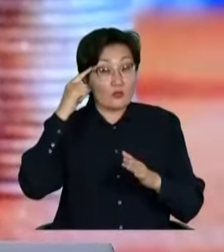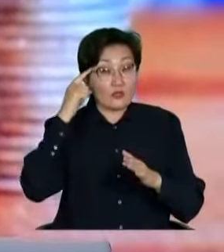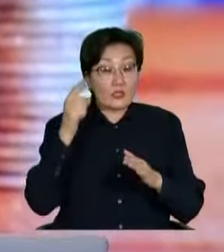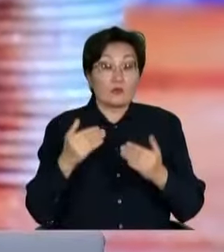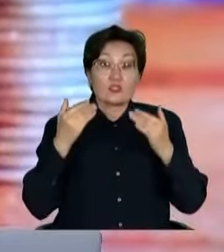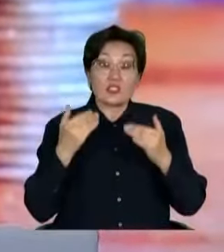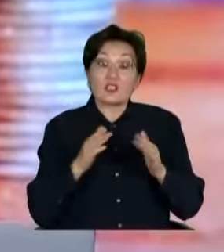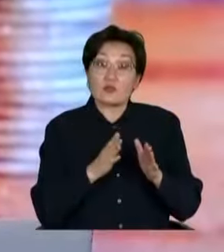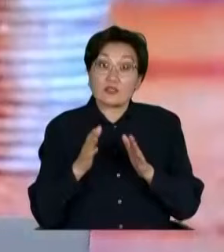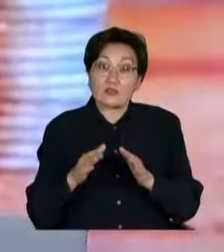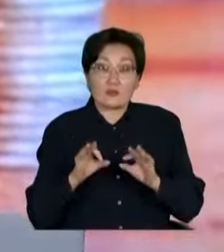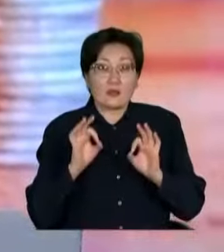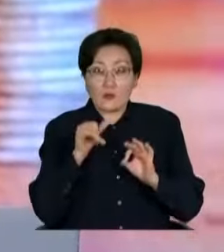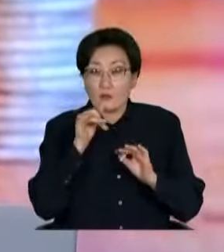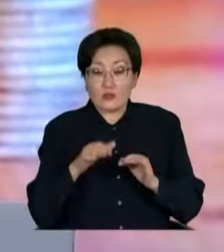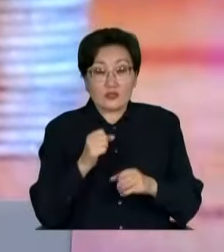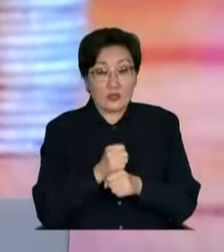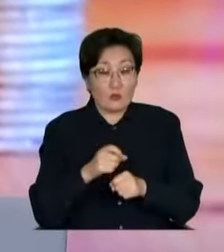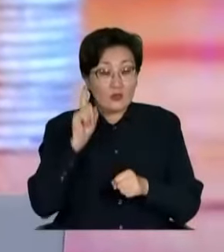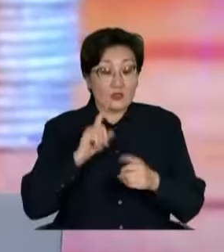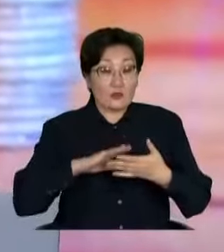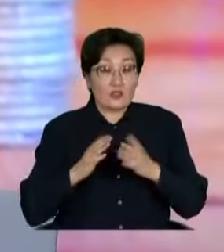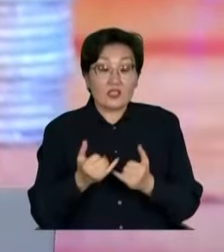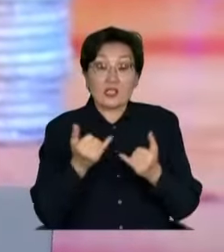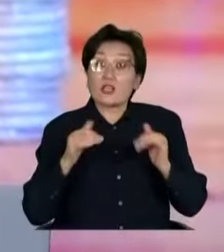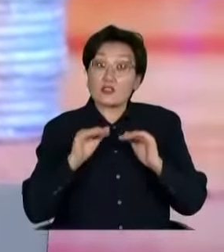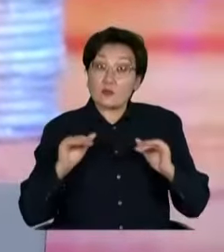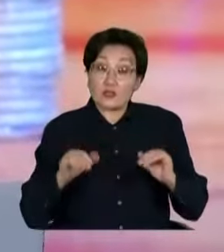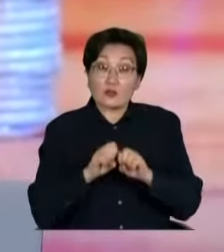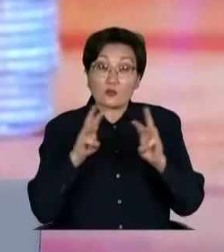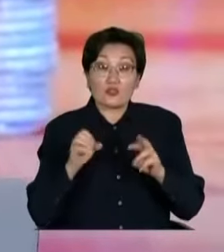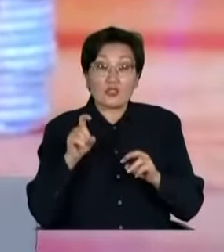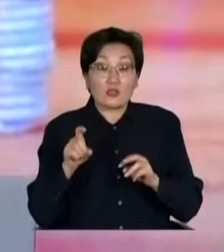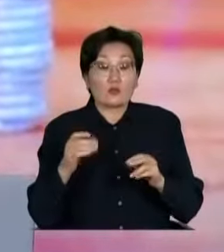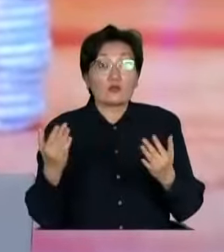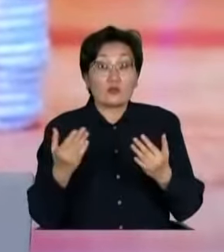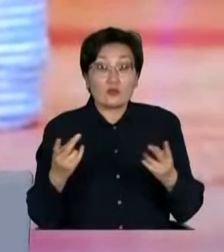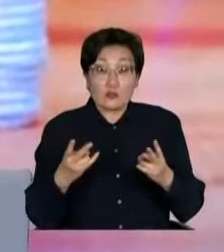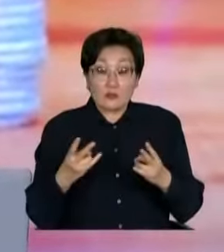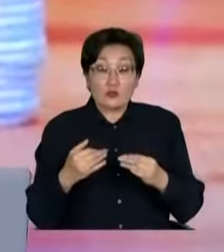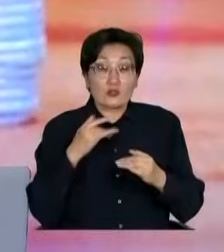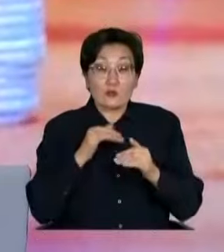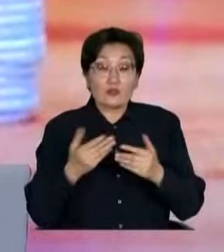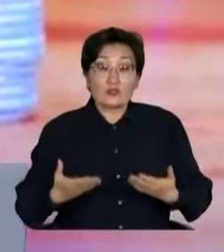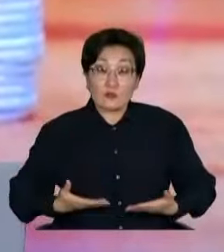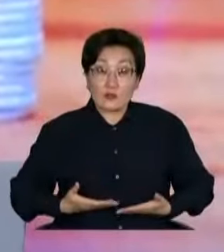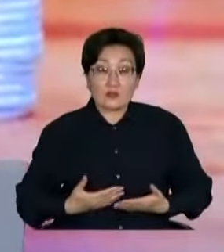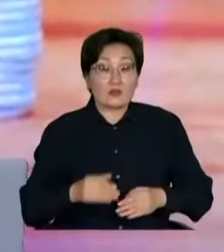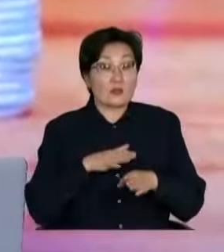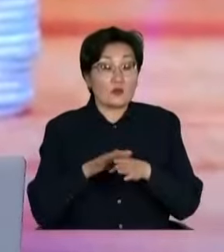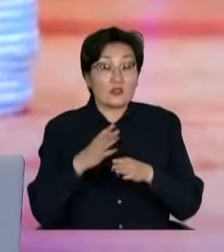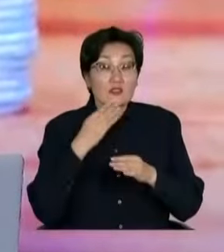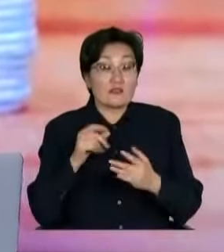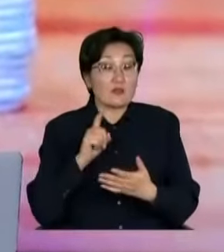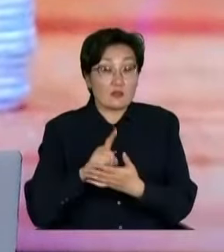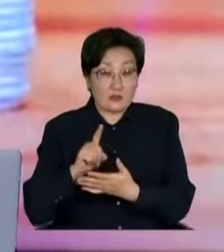что нынешняя система не способна создать комфортные условия для детей и обеспечить их нужды многие жители страны и вовсе не выполняют